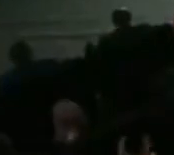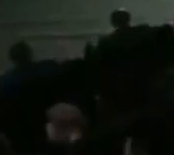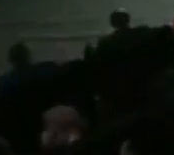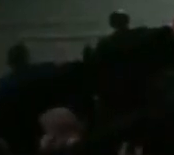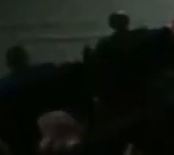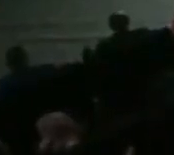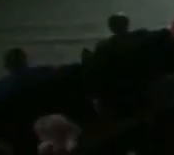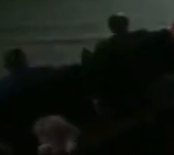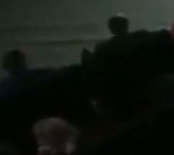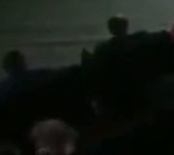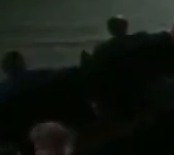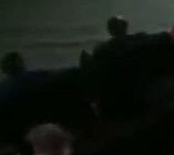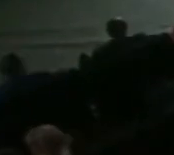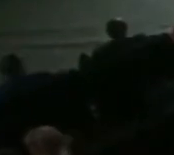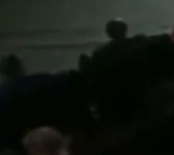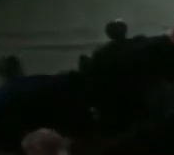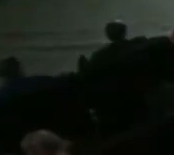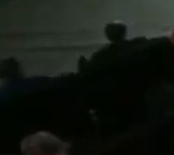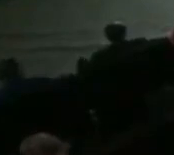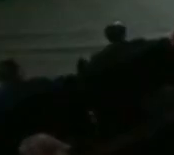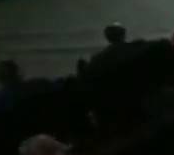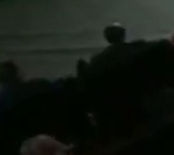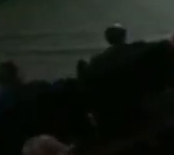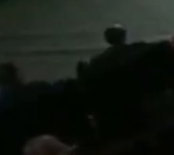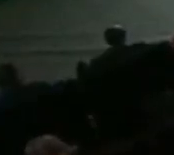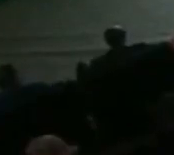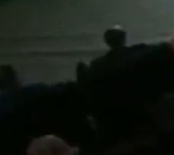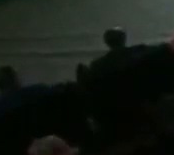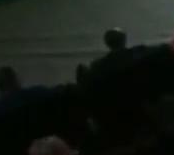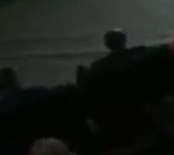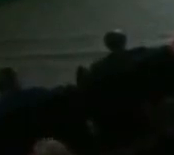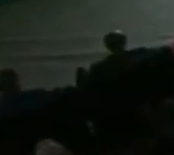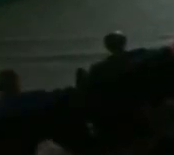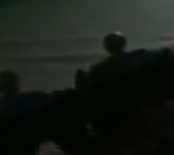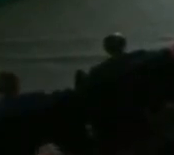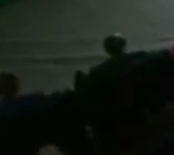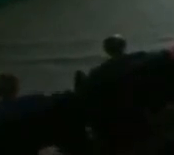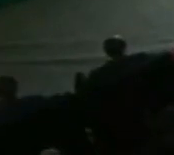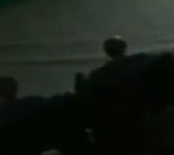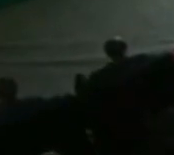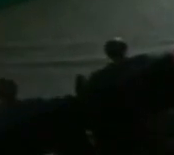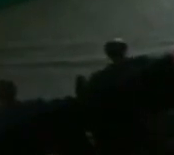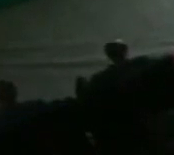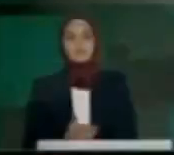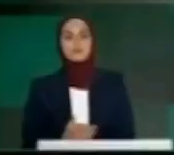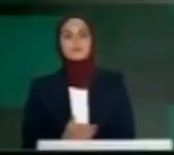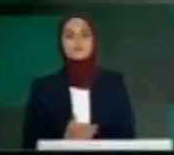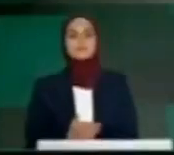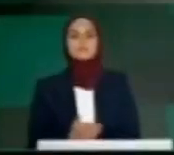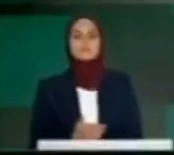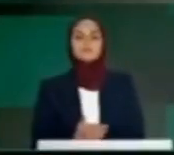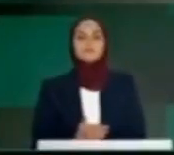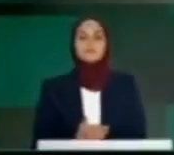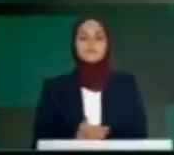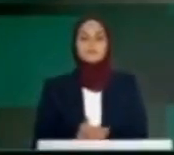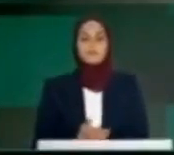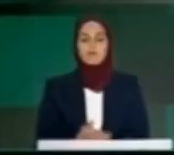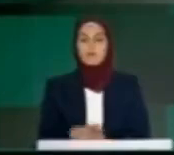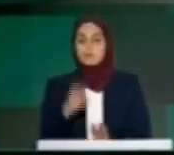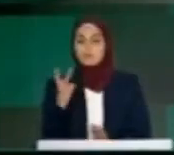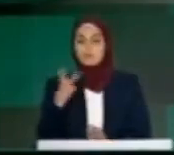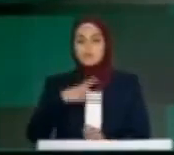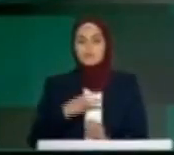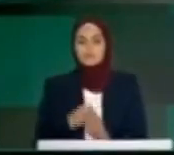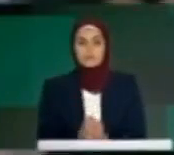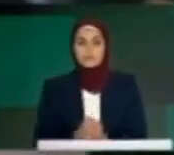الاستاذه مي جاب الله نائب المدير القطري لهيئه انقاذ الطفوله خبره اكثر من 22 عام في العمل في